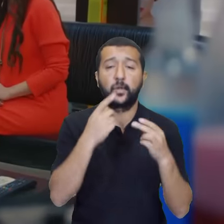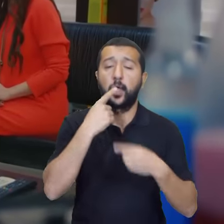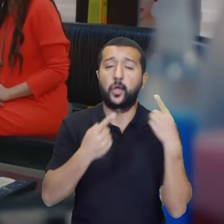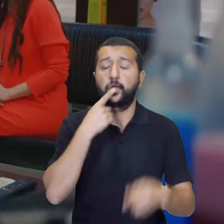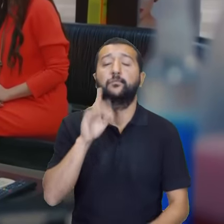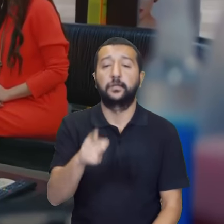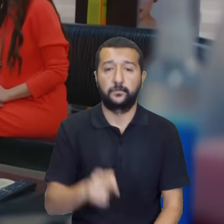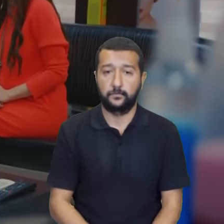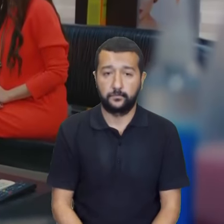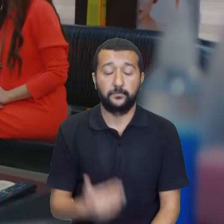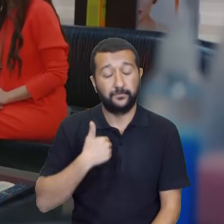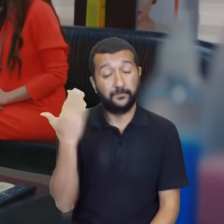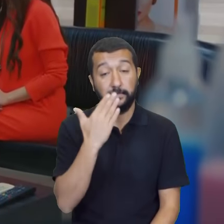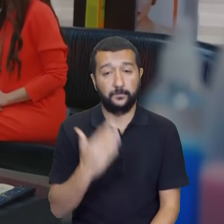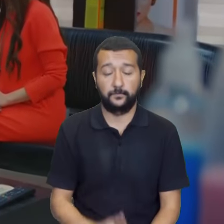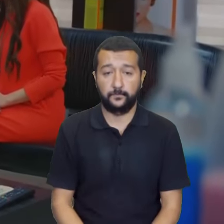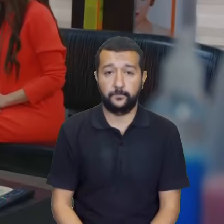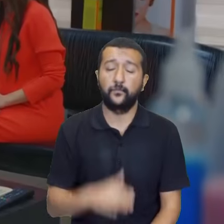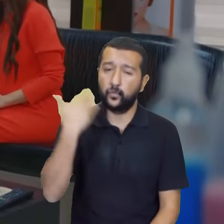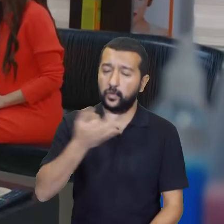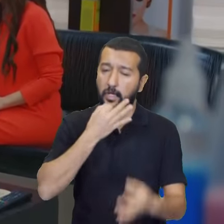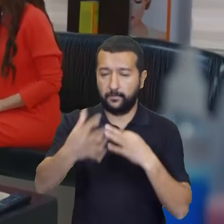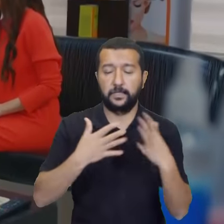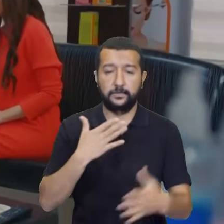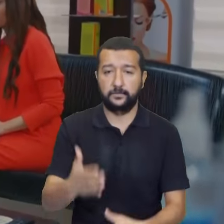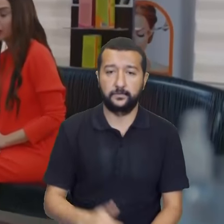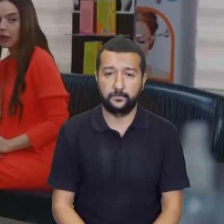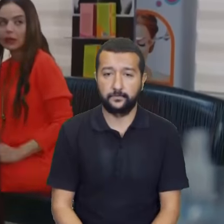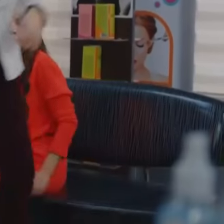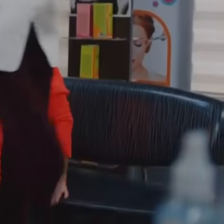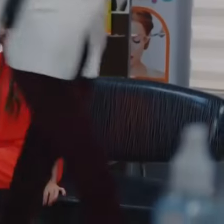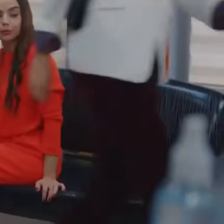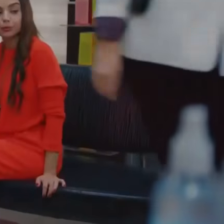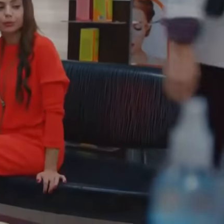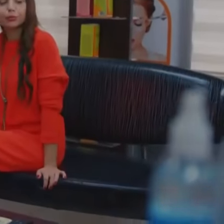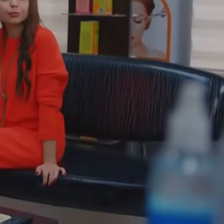nefesini tüketme. Hadi ben gidiyorum. Sonra haberleşiriz.